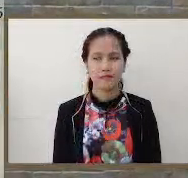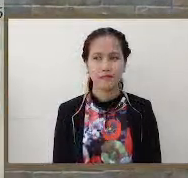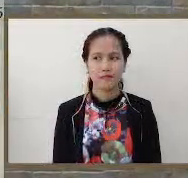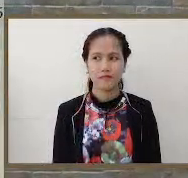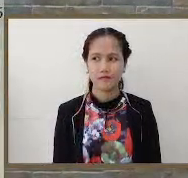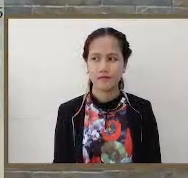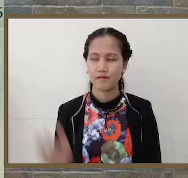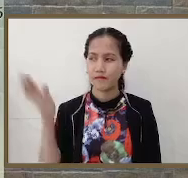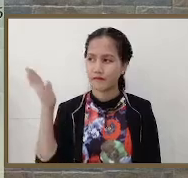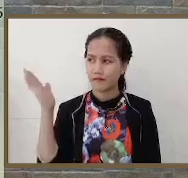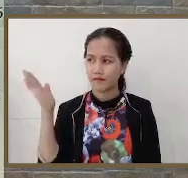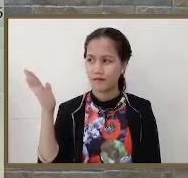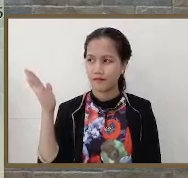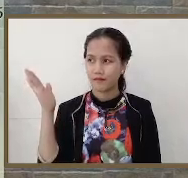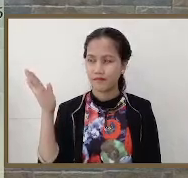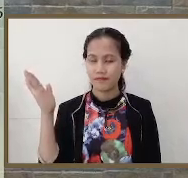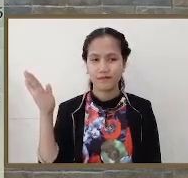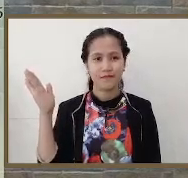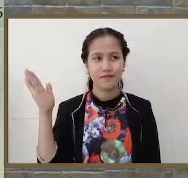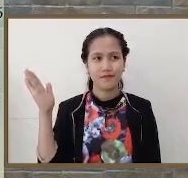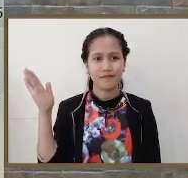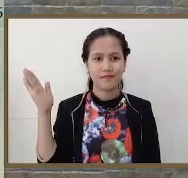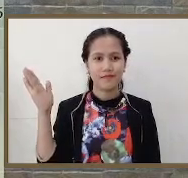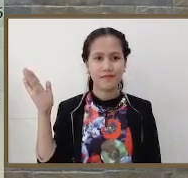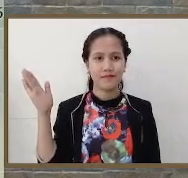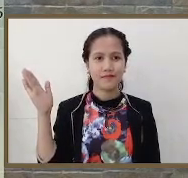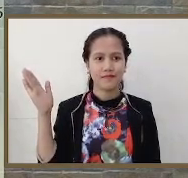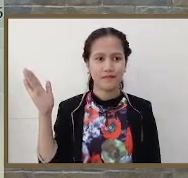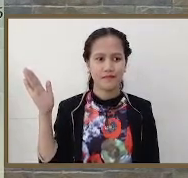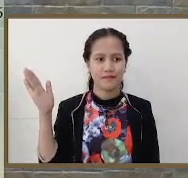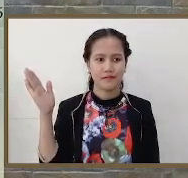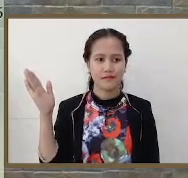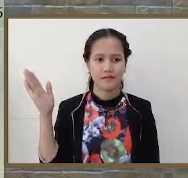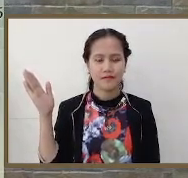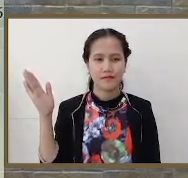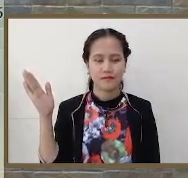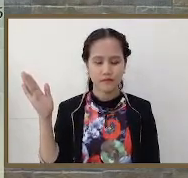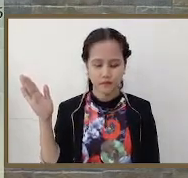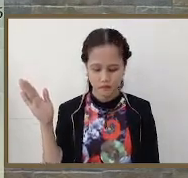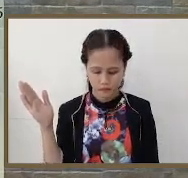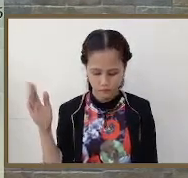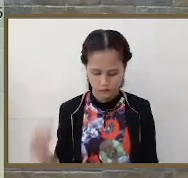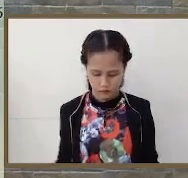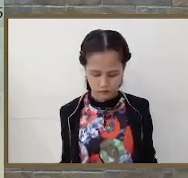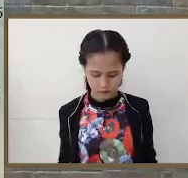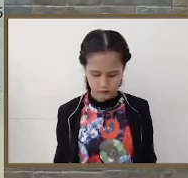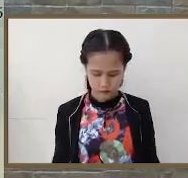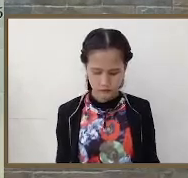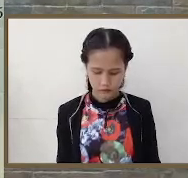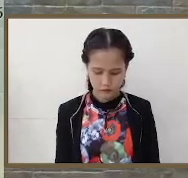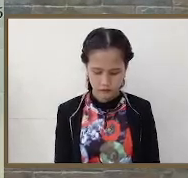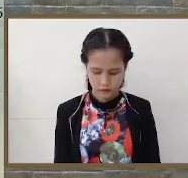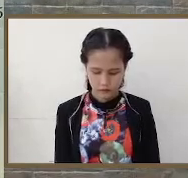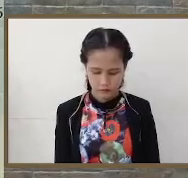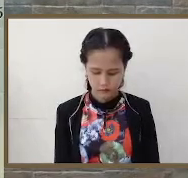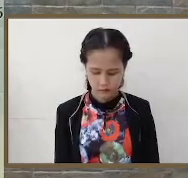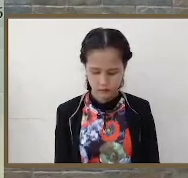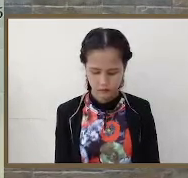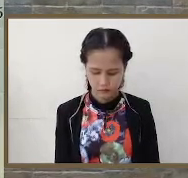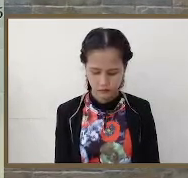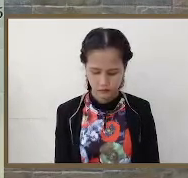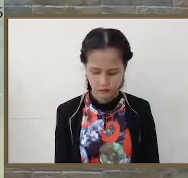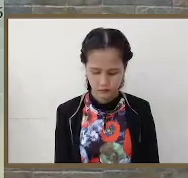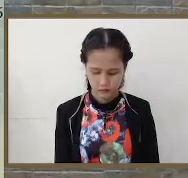Hebrews chapter 10, verse number 26. Anong sabi po ng Bible? For if we